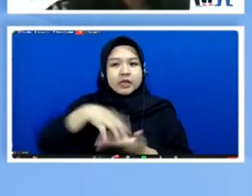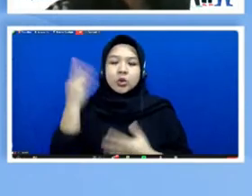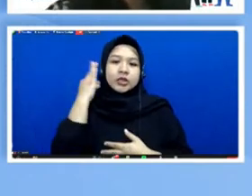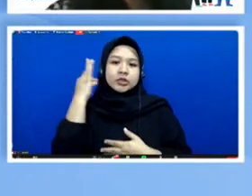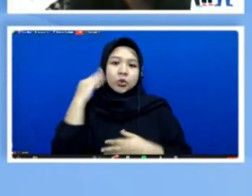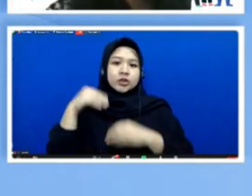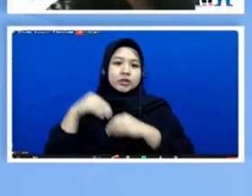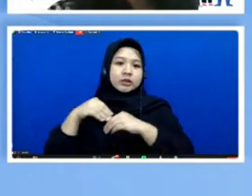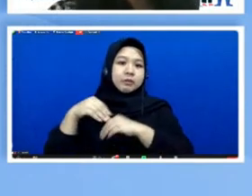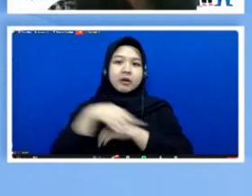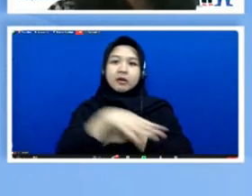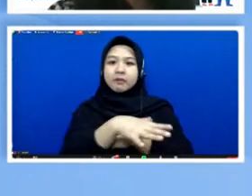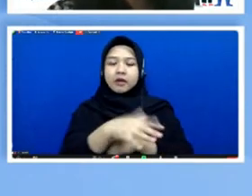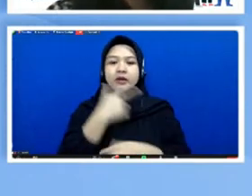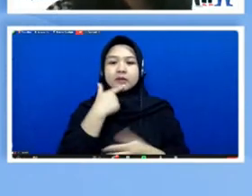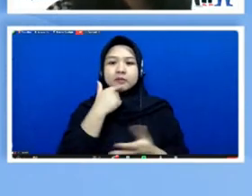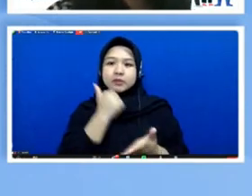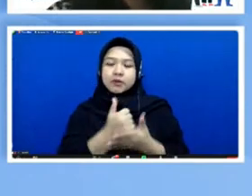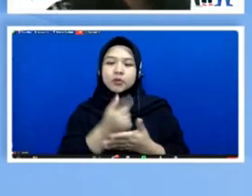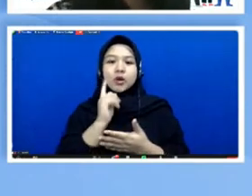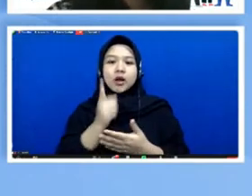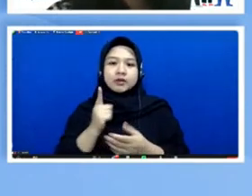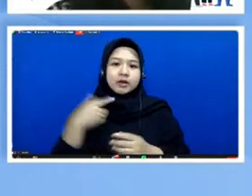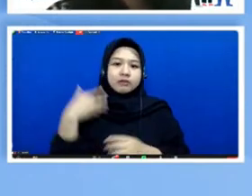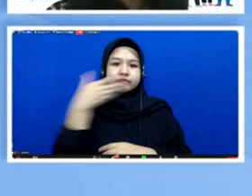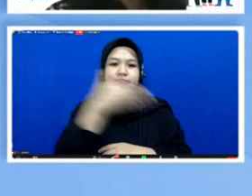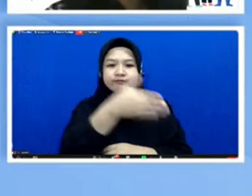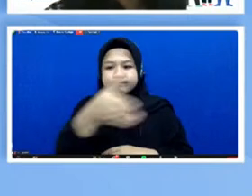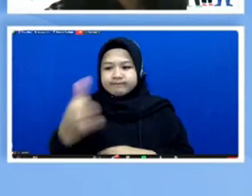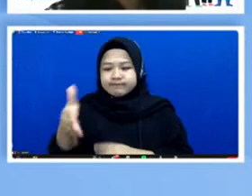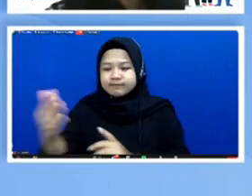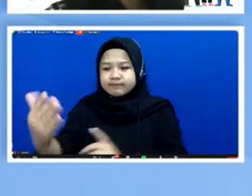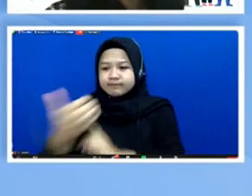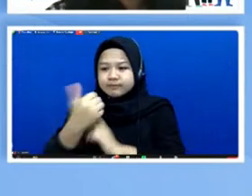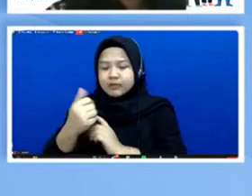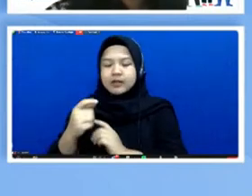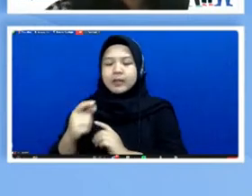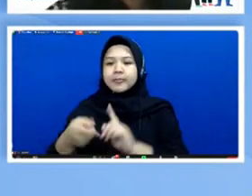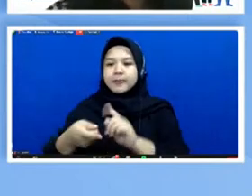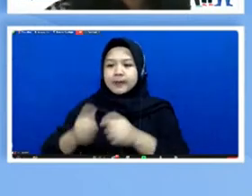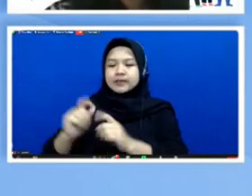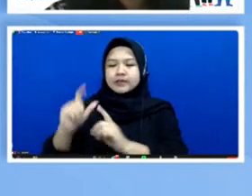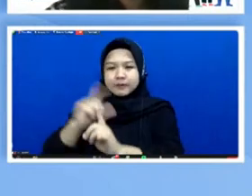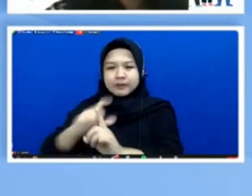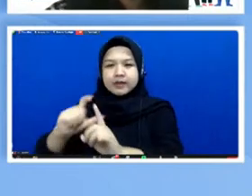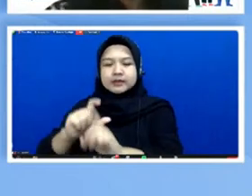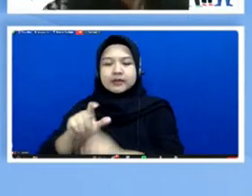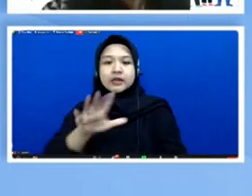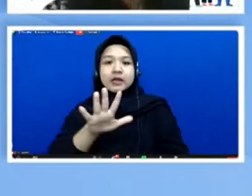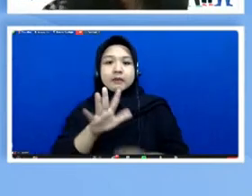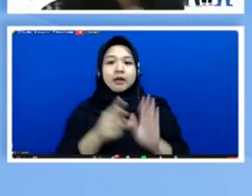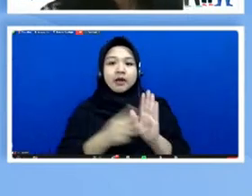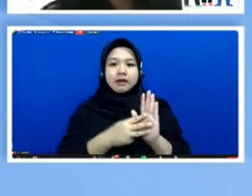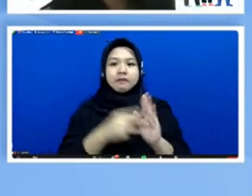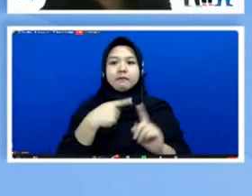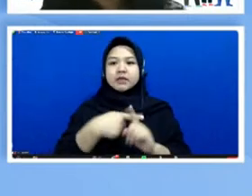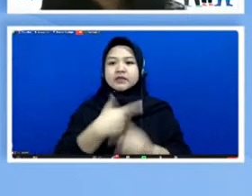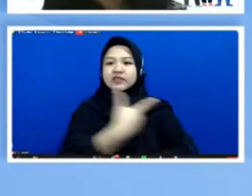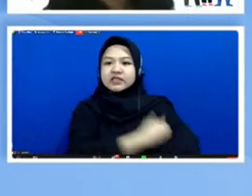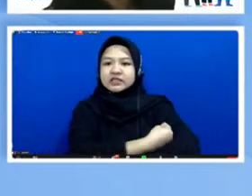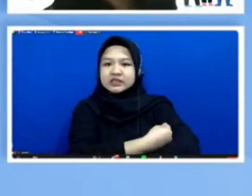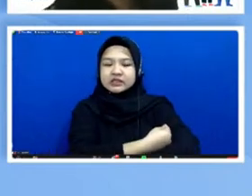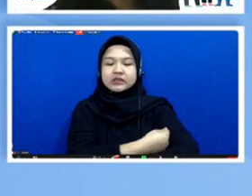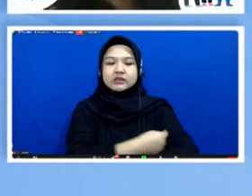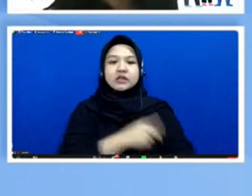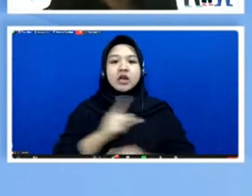paparan, sebaiknya juga dilakukan penjangkauan untuk testing dan tracing, juga 5M dan vaksinasi. Nah, kemudian di